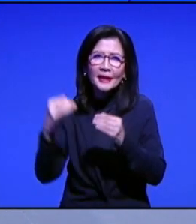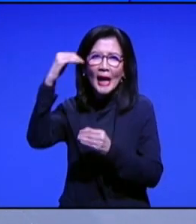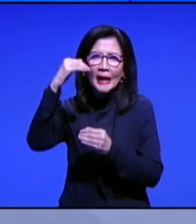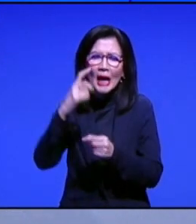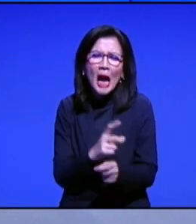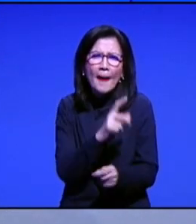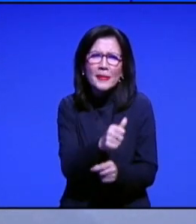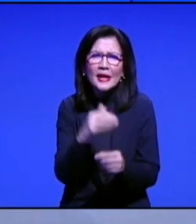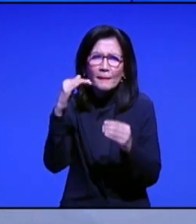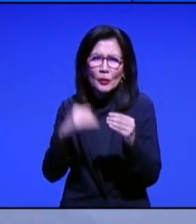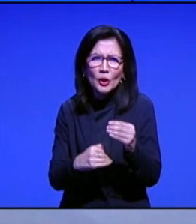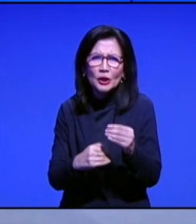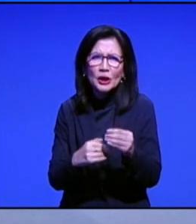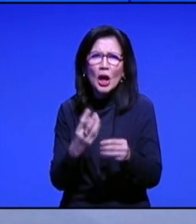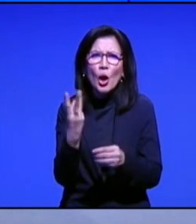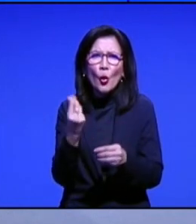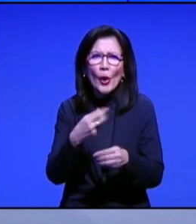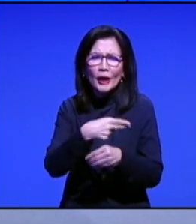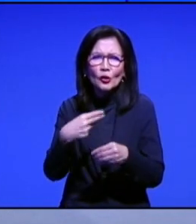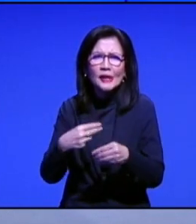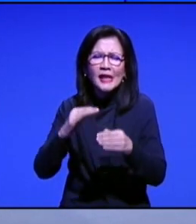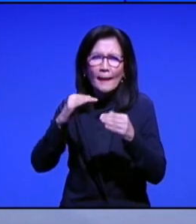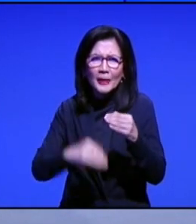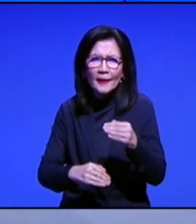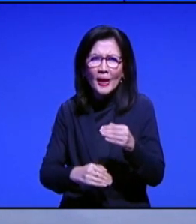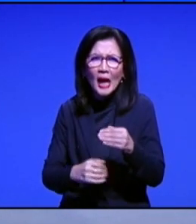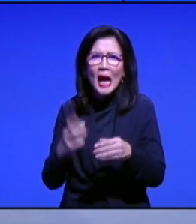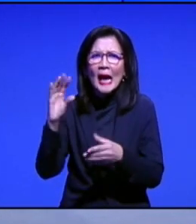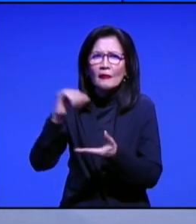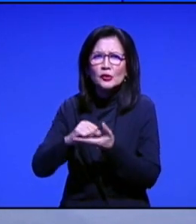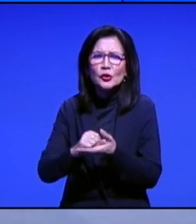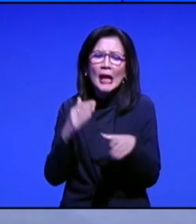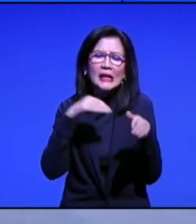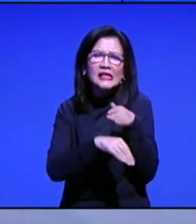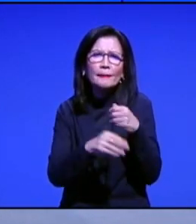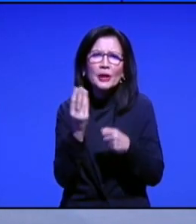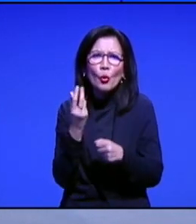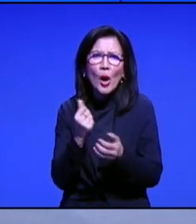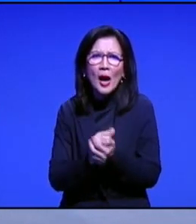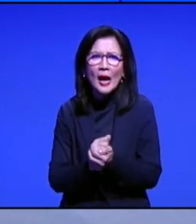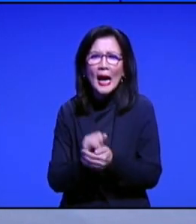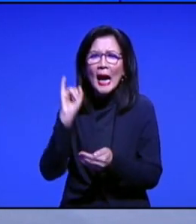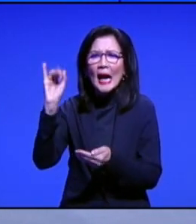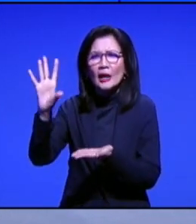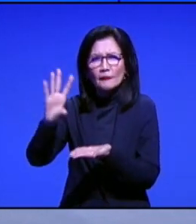merosot, rupiah melemah, investor menyimpan di aset aman, dan kinerja ekspor maupun investasi kian berat.